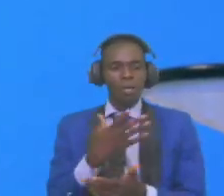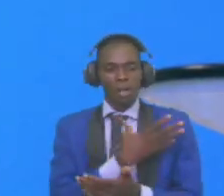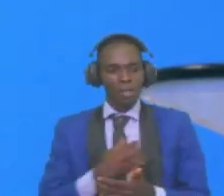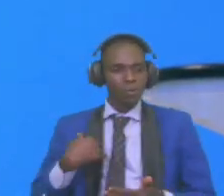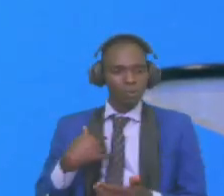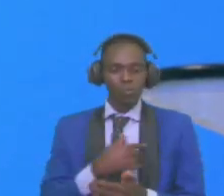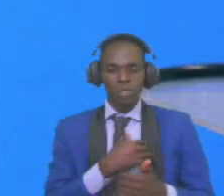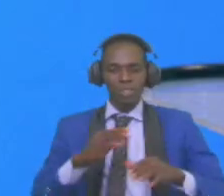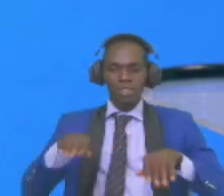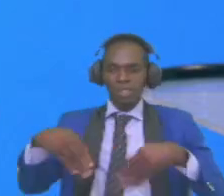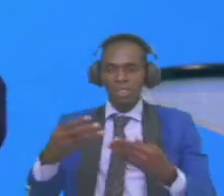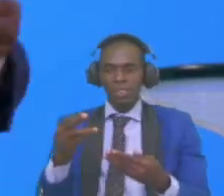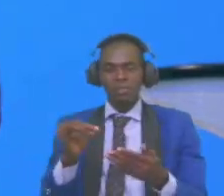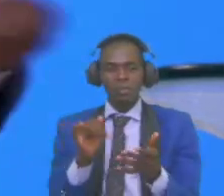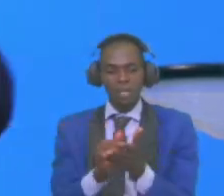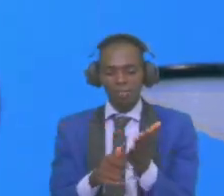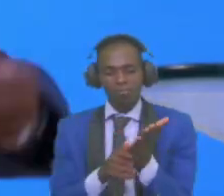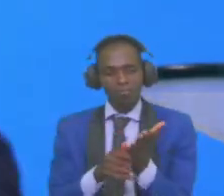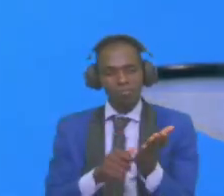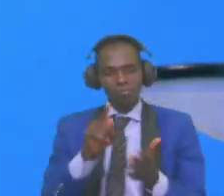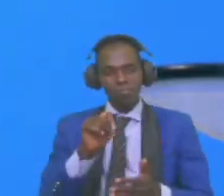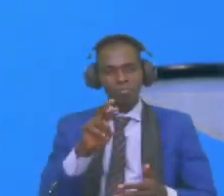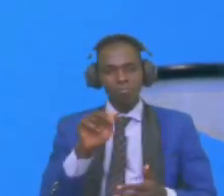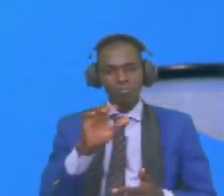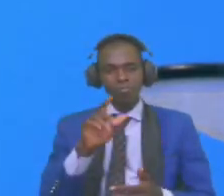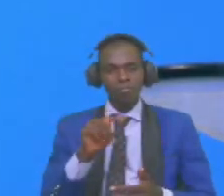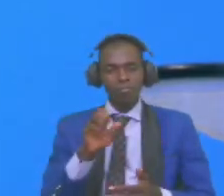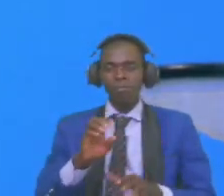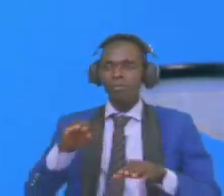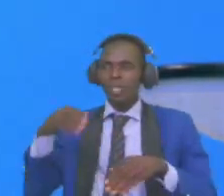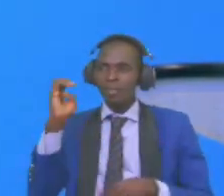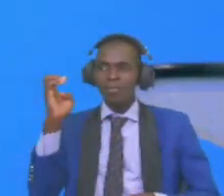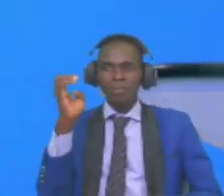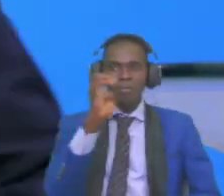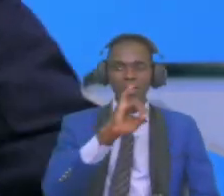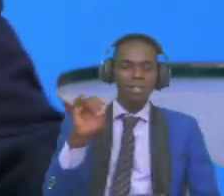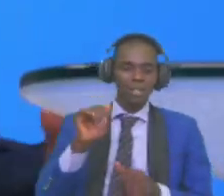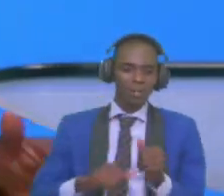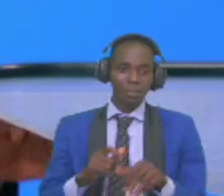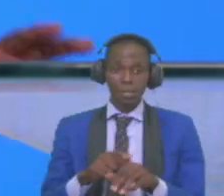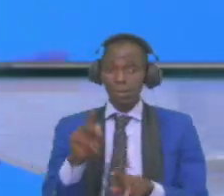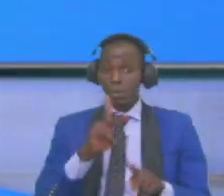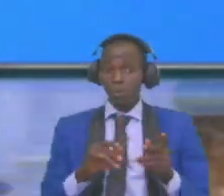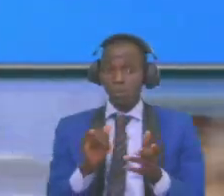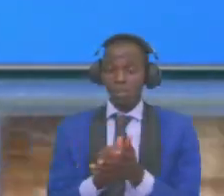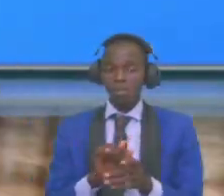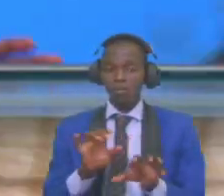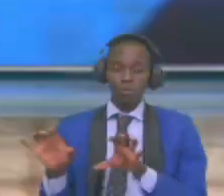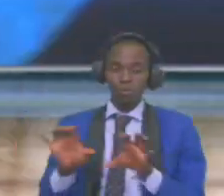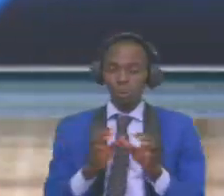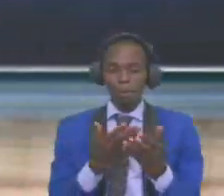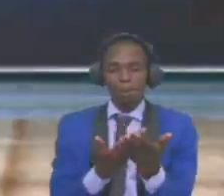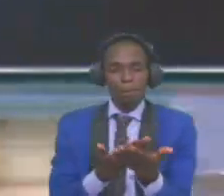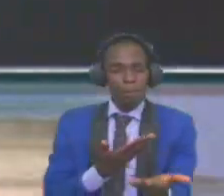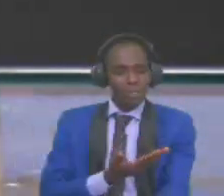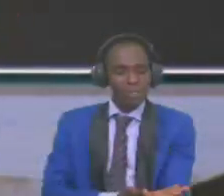chaque col d'ares et faire du ferroviaire et ont partagé les traiter certains de ces gars qui